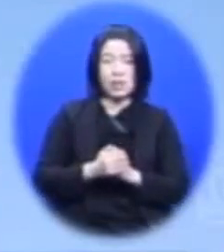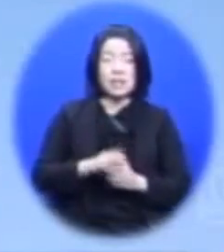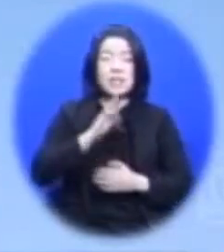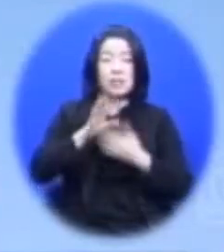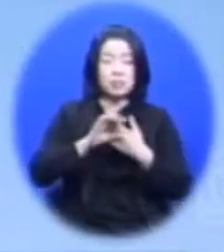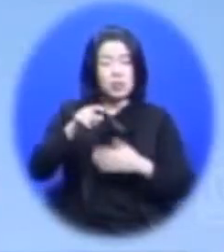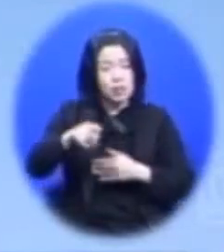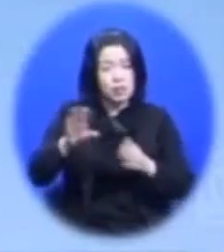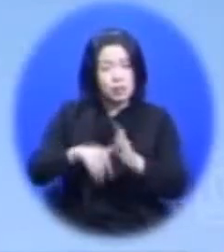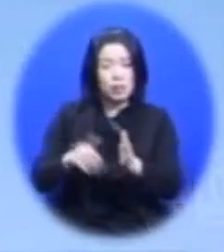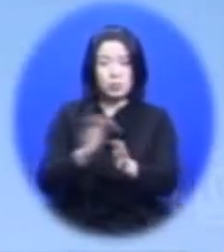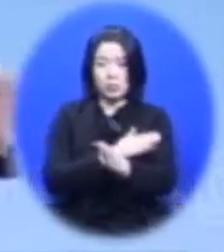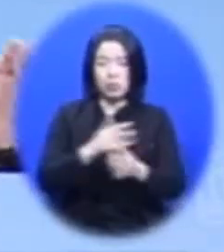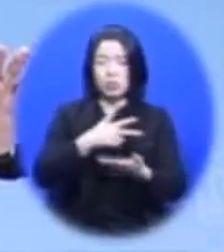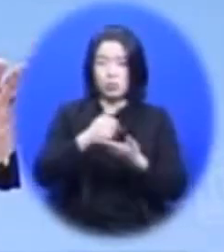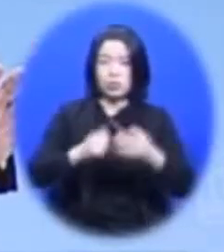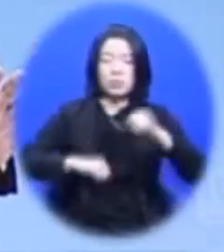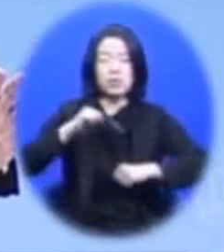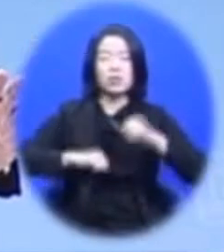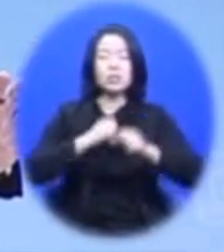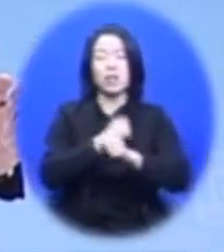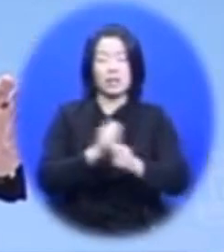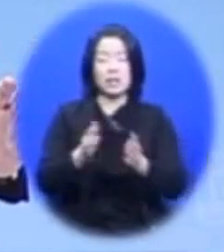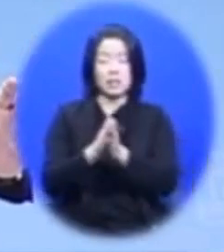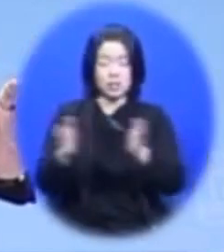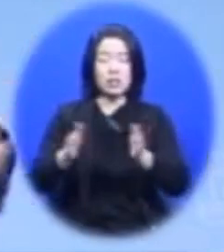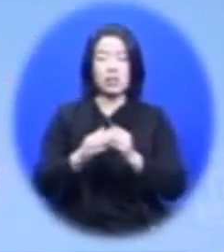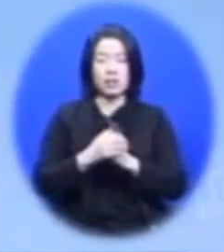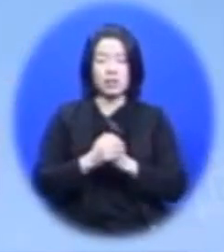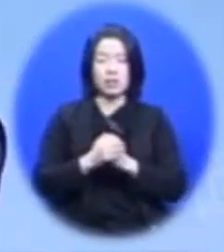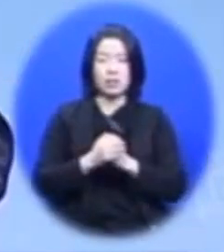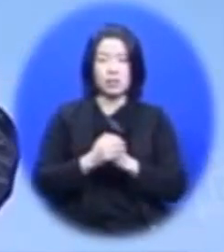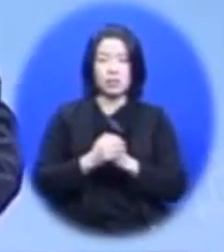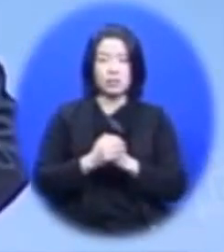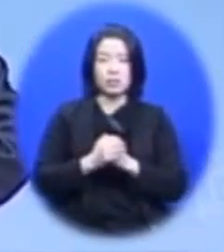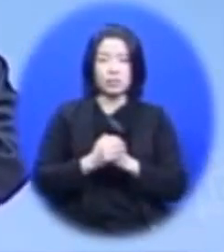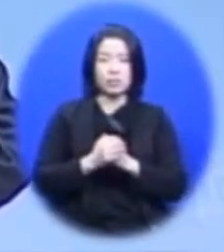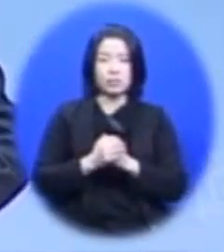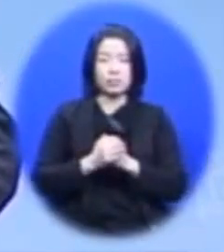그러면 그때부터 주님이 역사하기 시작합니다.